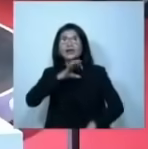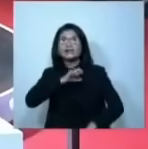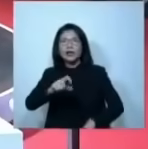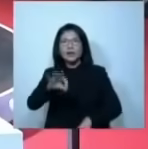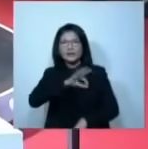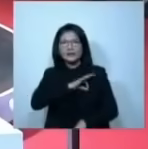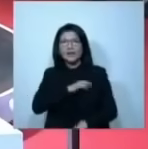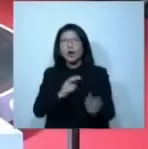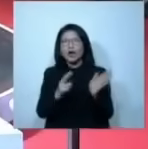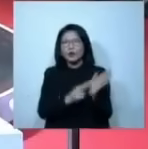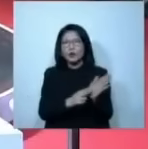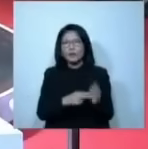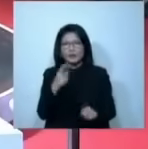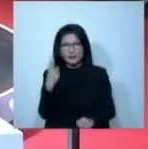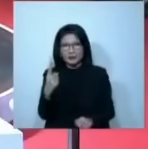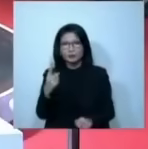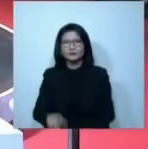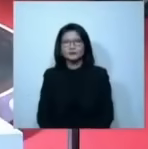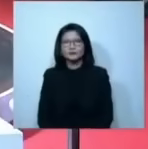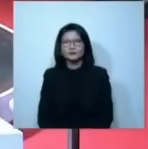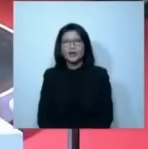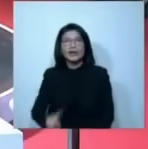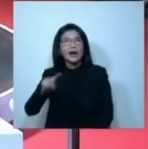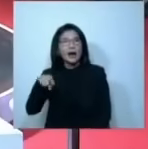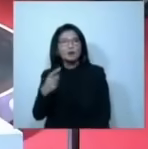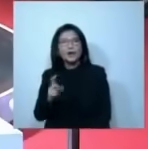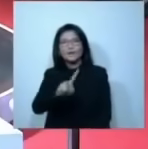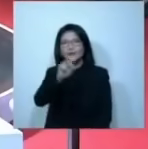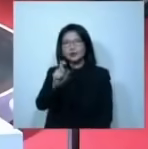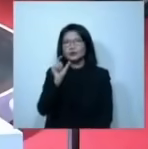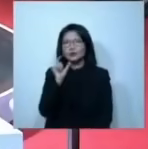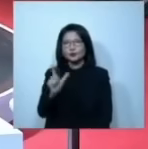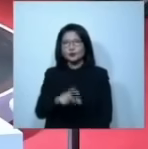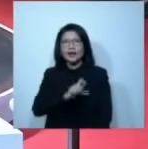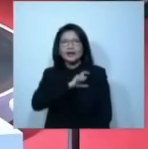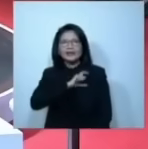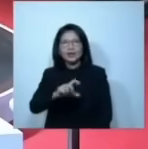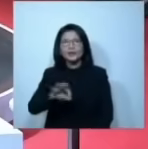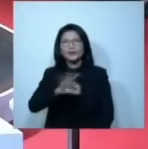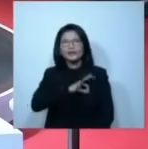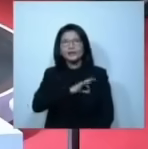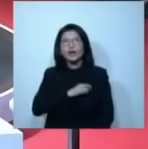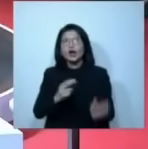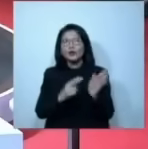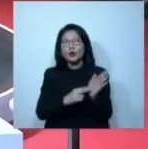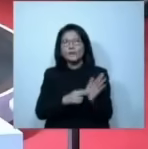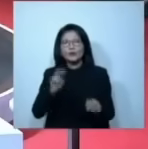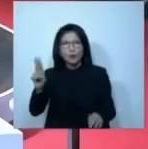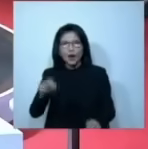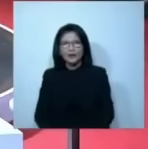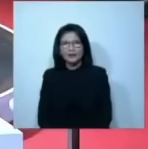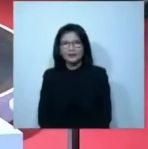menyarankan untuk debat kedua ketiga keempat kelima itu bergantung kepada pertanyaan asuuisbul ilmu pertanyaan